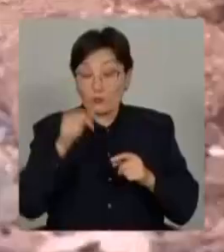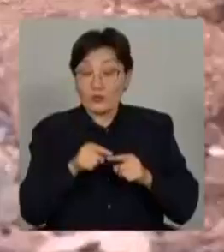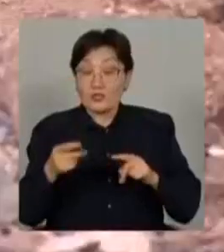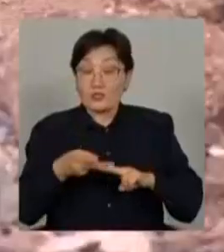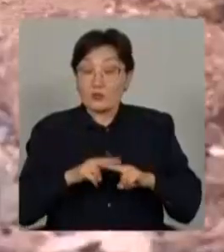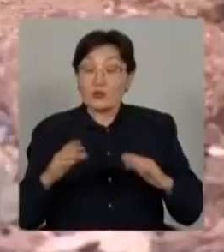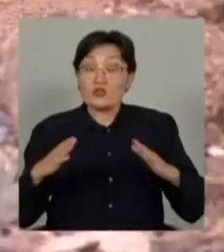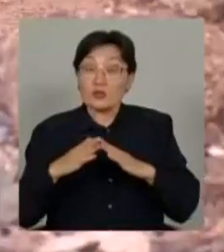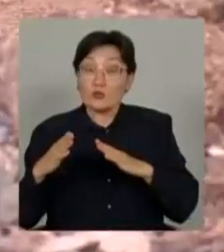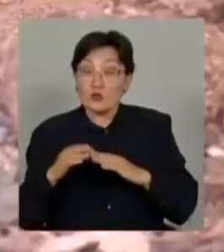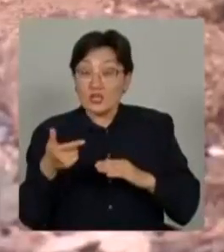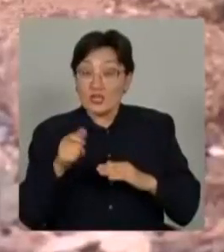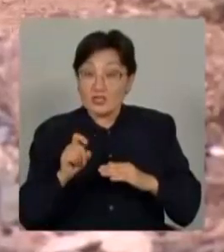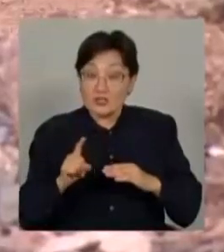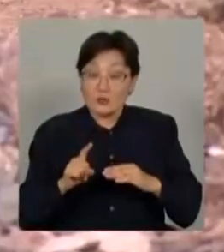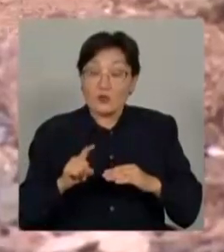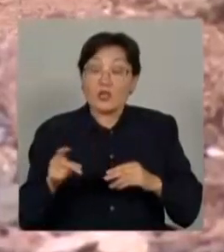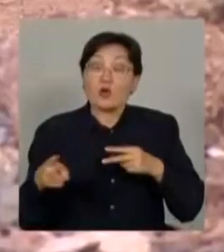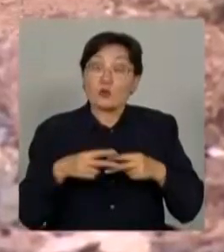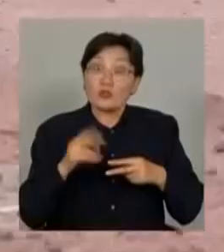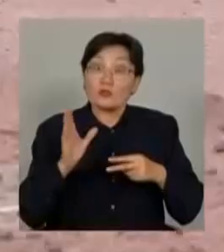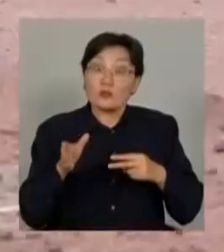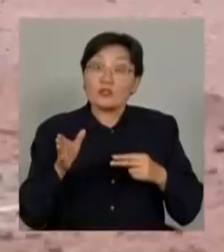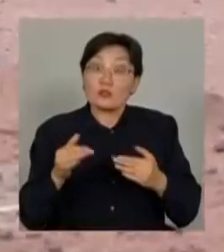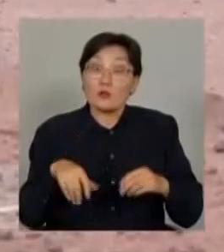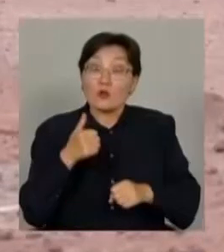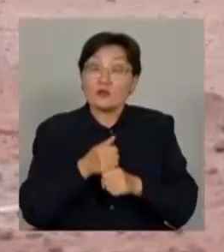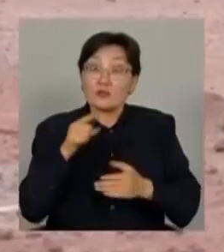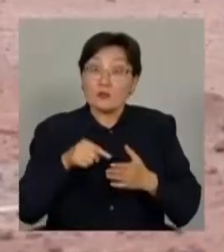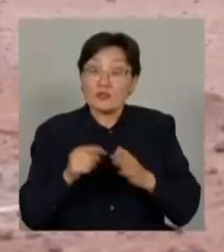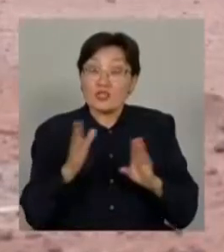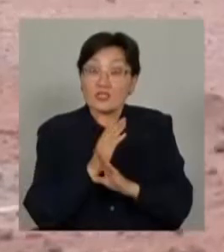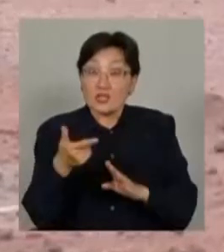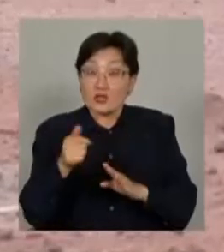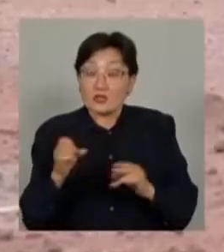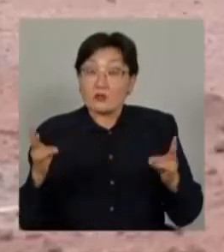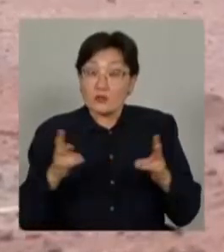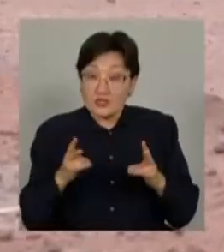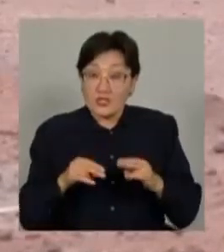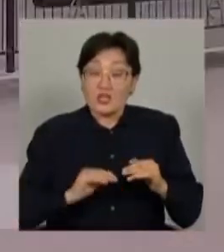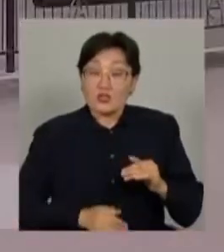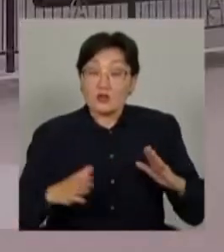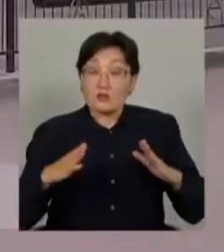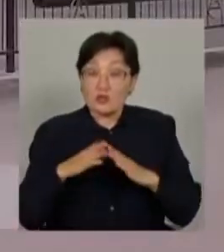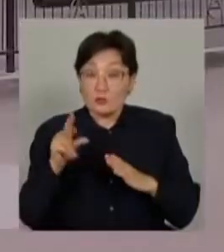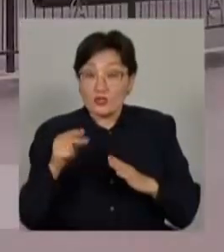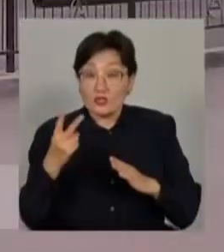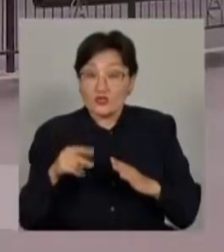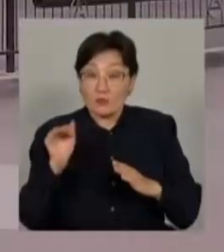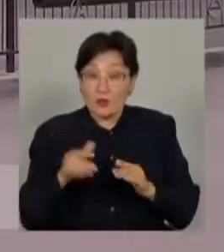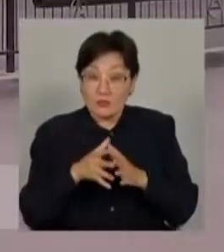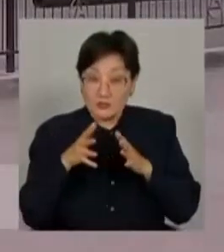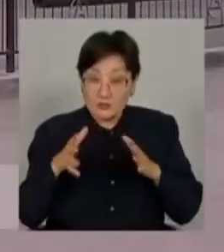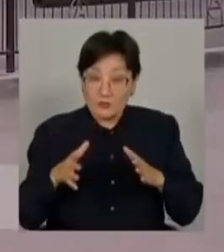аталған баспаналар көгілдір отын қызығын көреді. Қазір бас қалада табиғи газды қажет етіп тұрған жер үйлердің саны 20 мыңнан